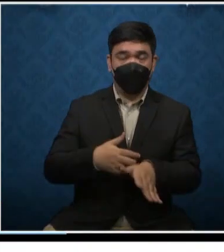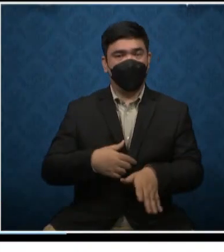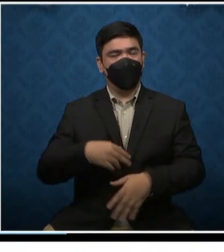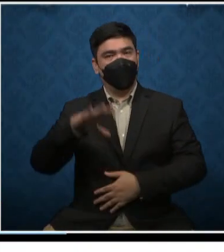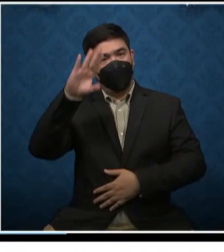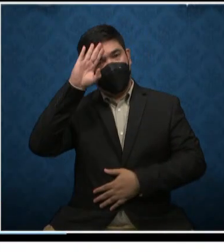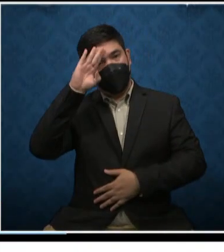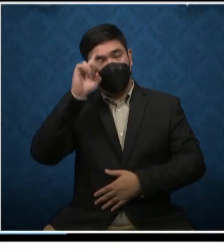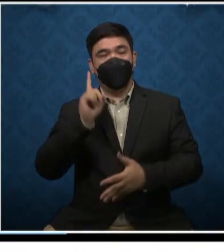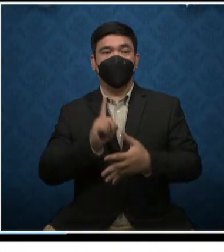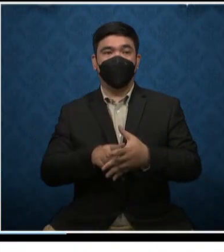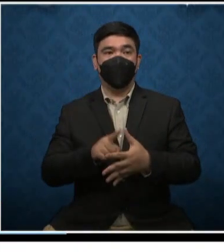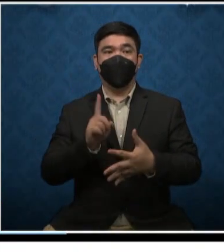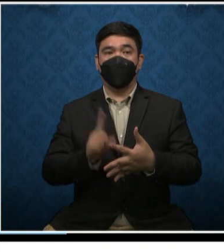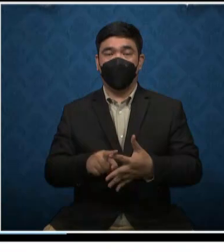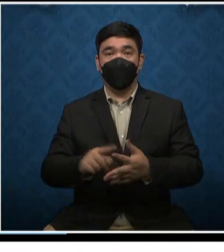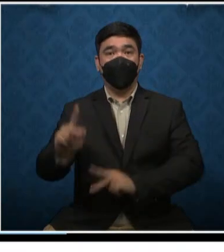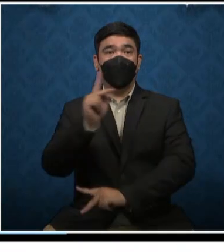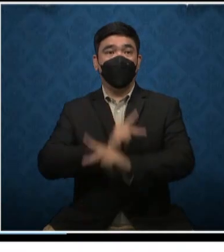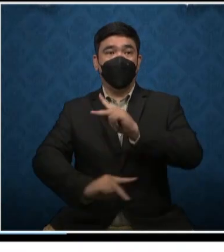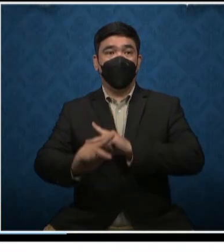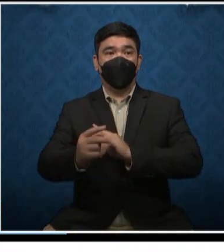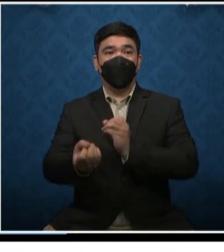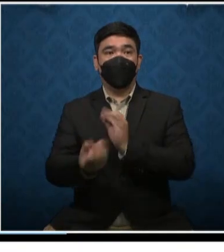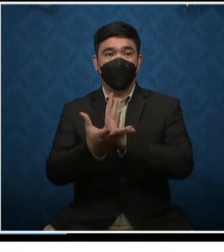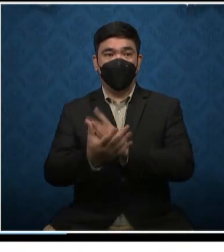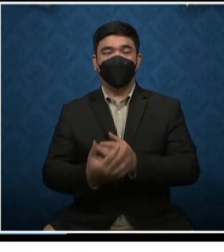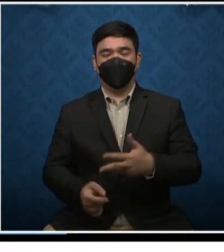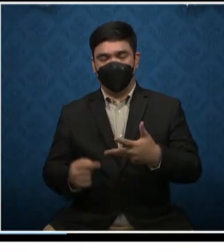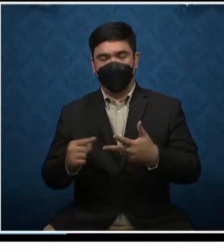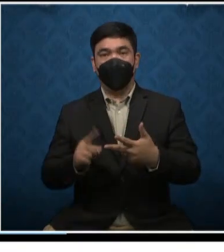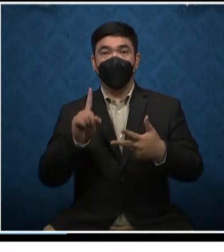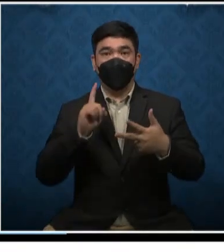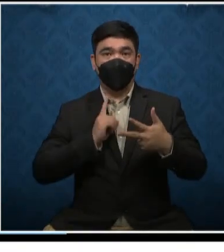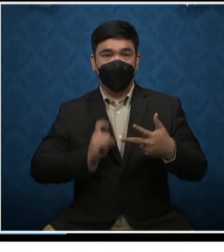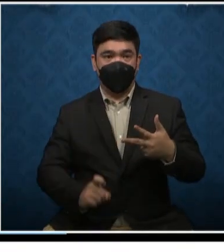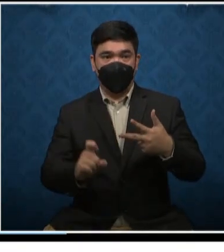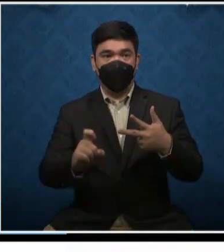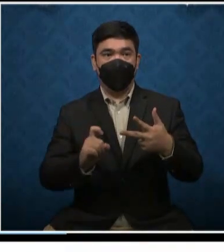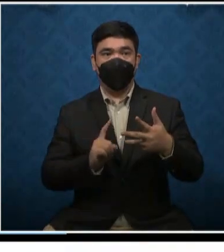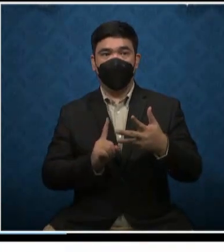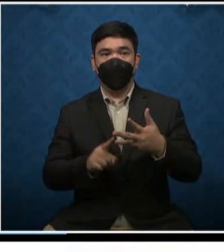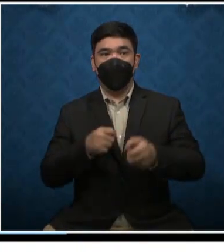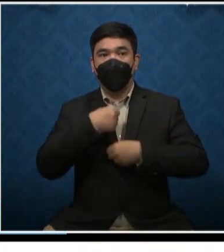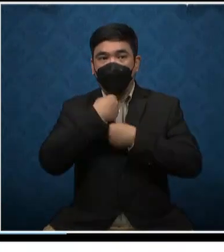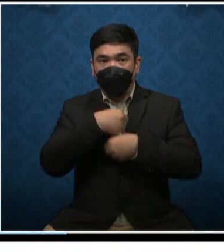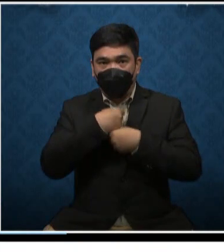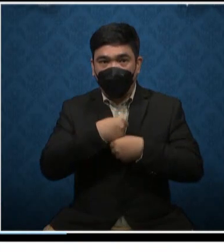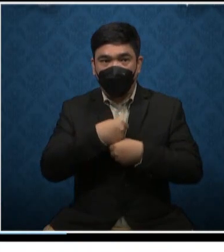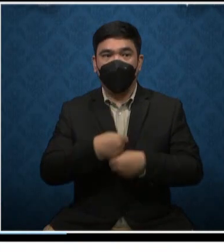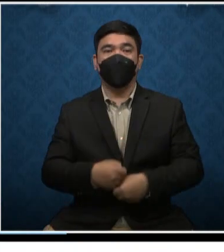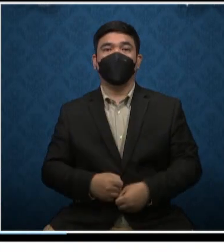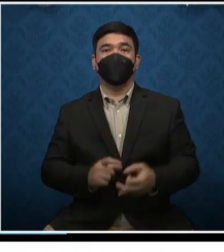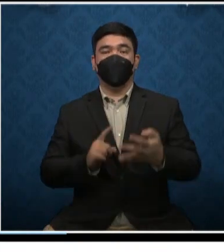บป่วย 2. กรณีทุพพลภาพ 3. กรณีตาย 4. กรณีชรา